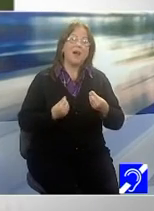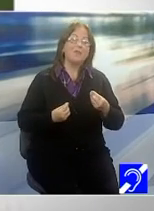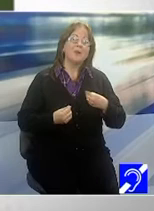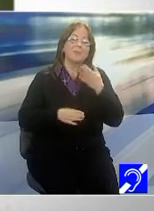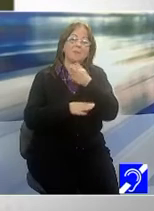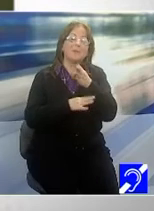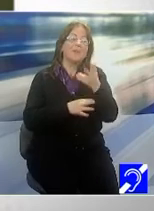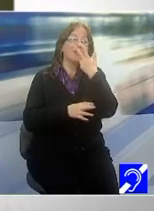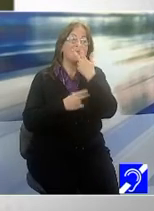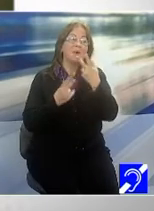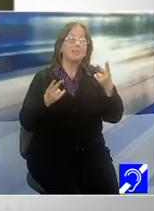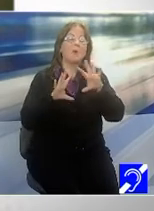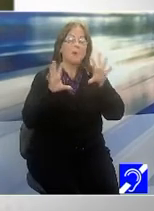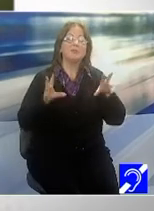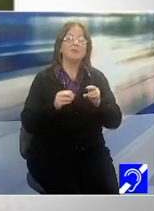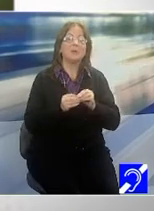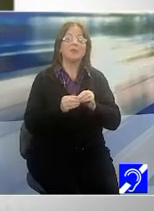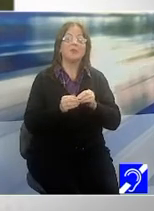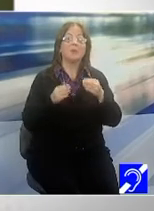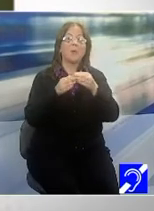Avem 9 cornere în toată țara.